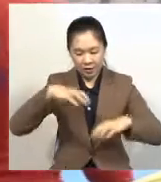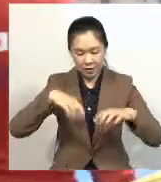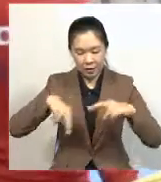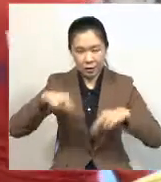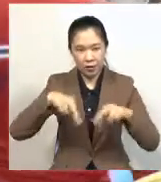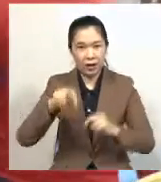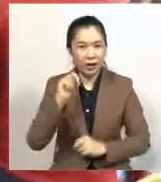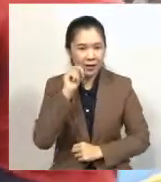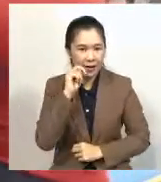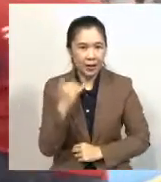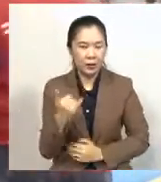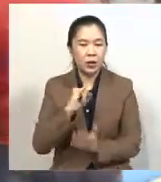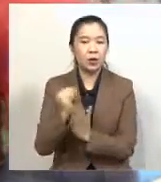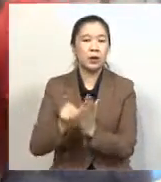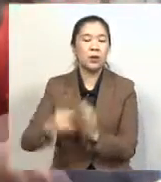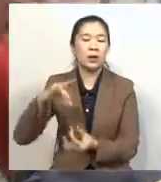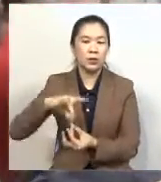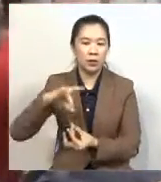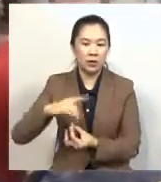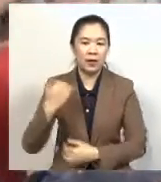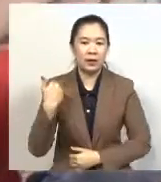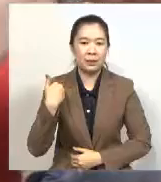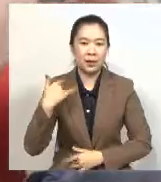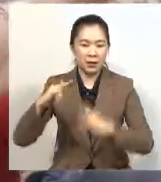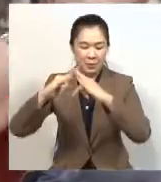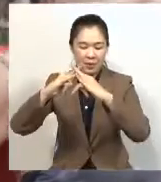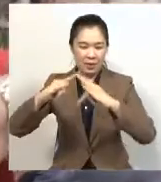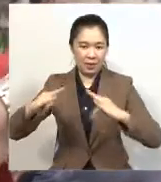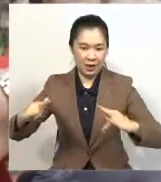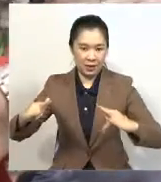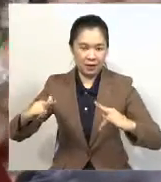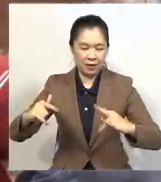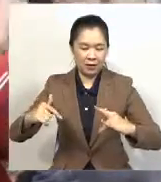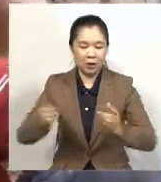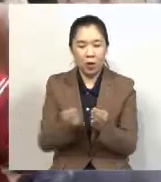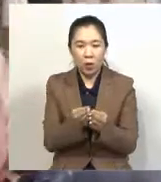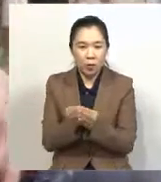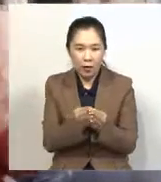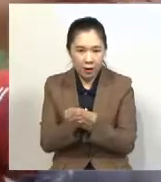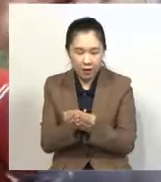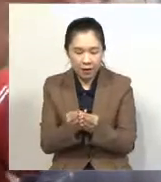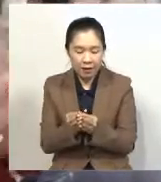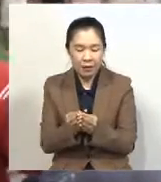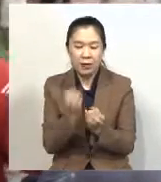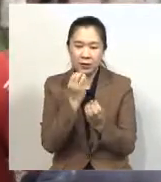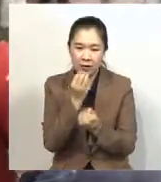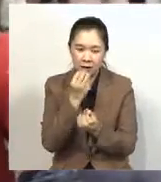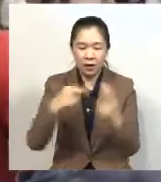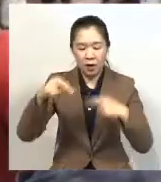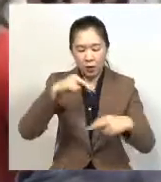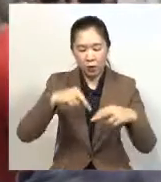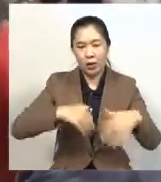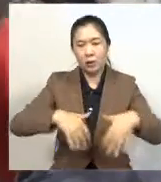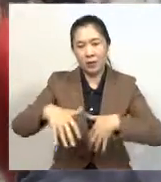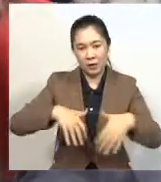ำโดยท่านสมรักจังหวัดนะครับก็จัดเต็นท์เนี่ยโรงครัว ว่าดูแลพวกเราแล้วก็ดูแลประชาชนที่เขา